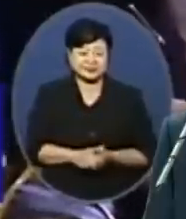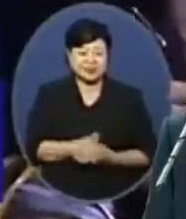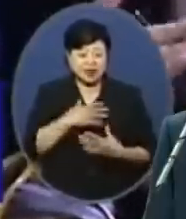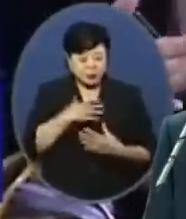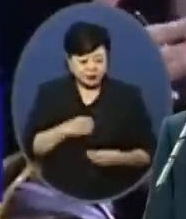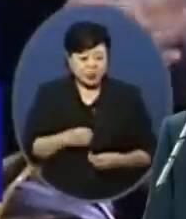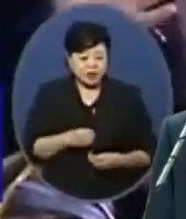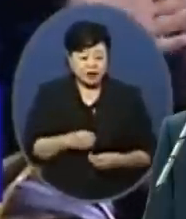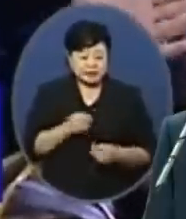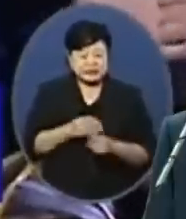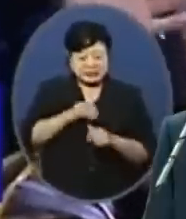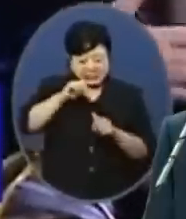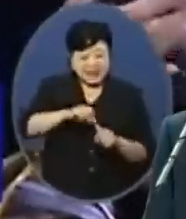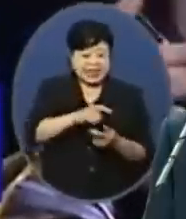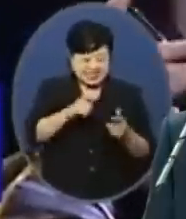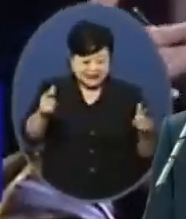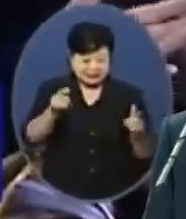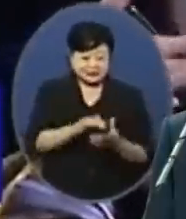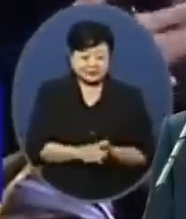평안이요 재앙이 아니니라.